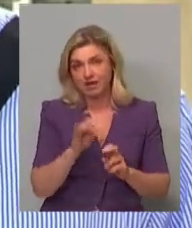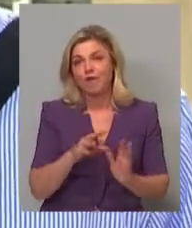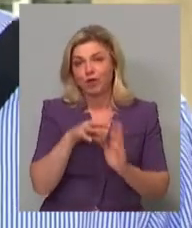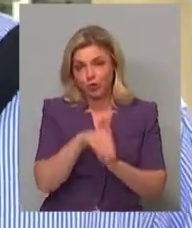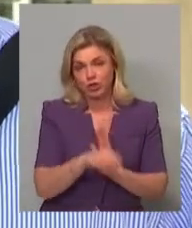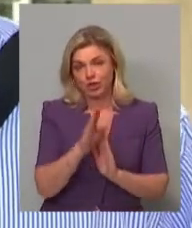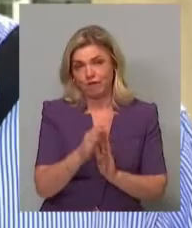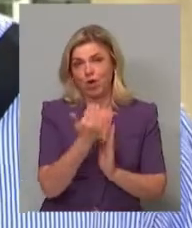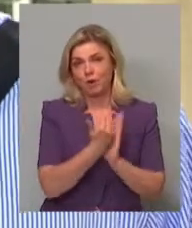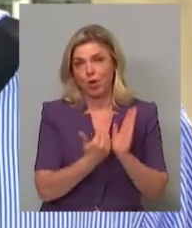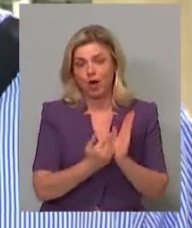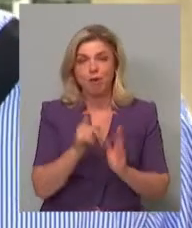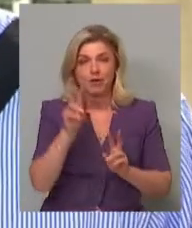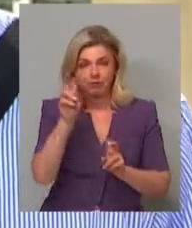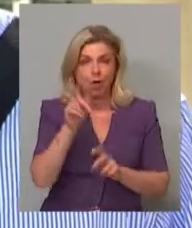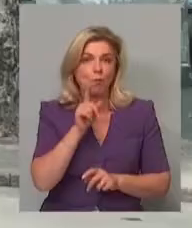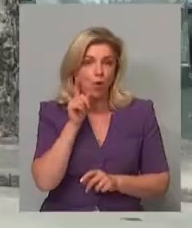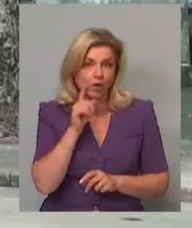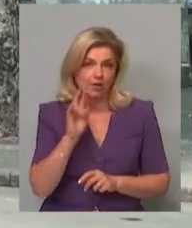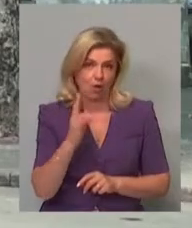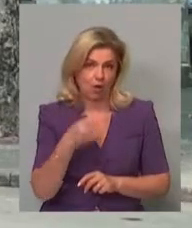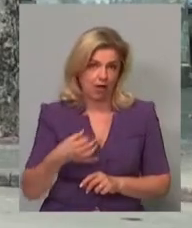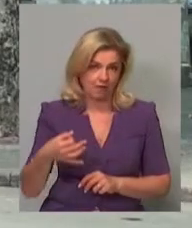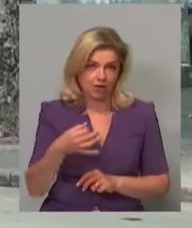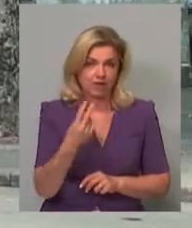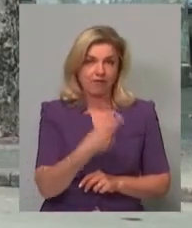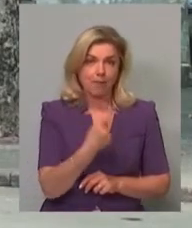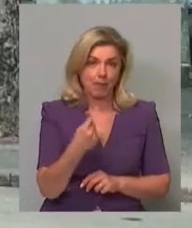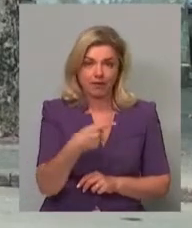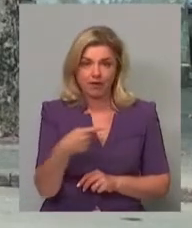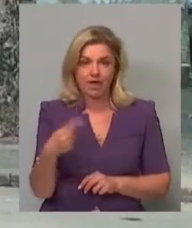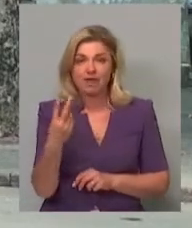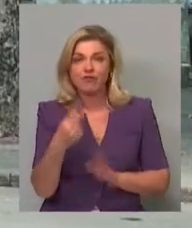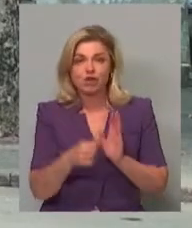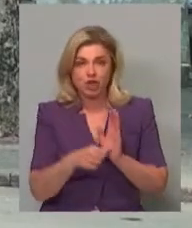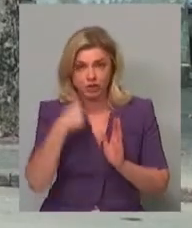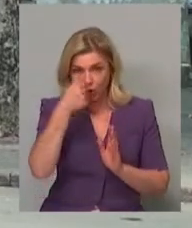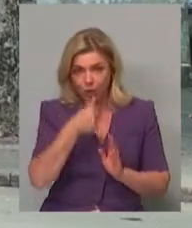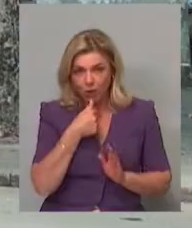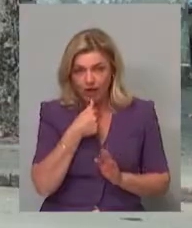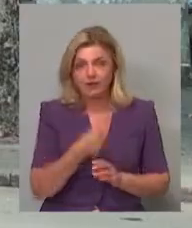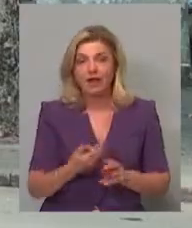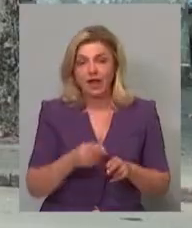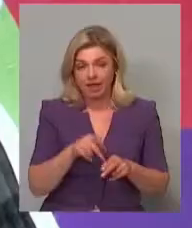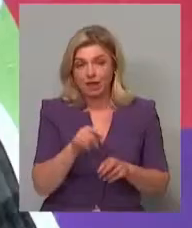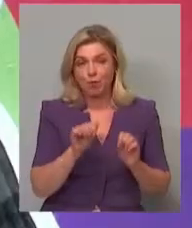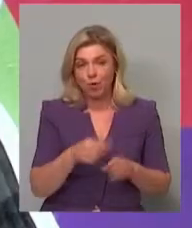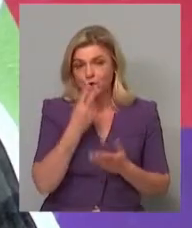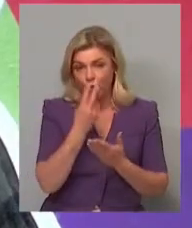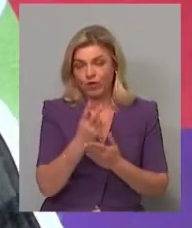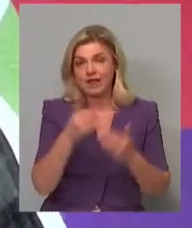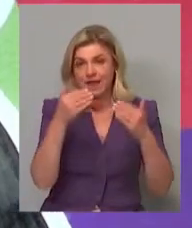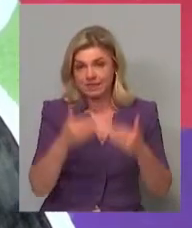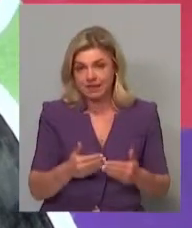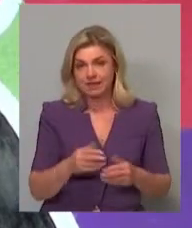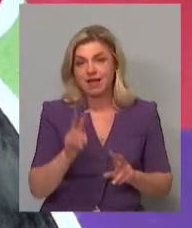«Молодь Миколаївщини» на 21-26 роки. Вже 4 роботи від «Саусгдєто» можна побачити на стінах будівель в Миколаєві. Робота «Дівчина